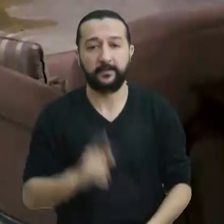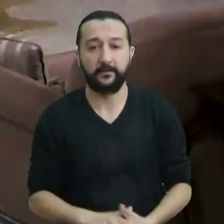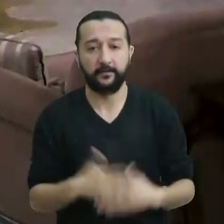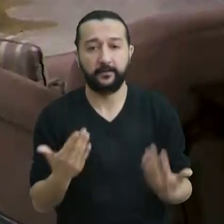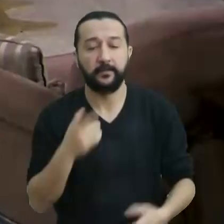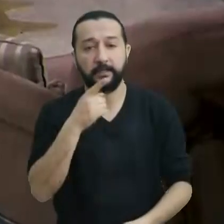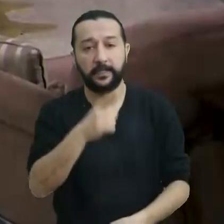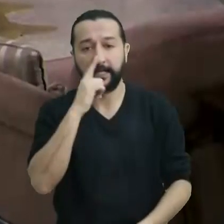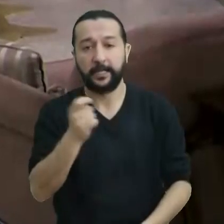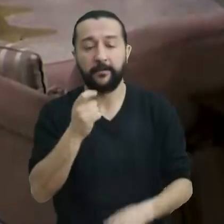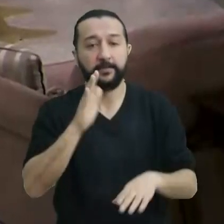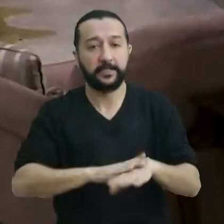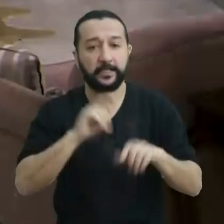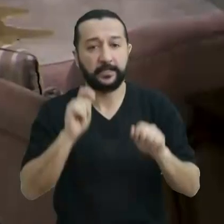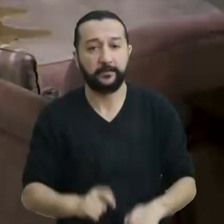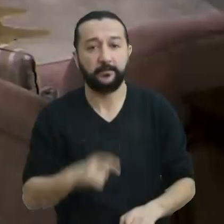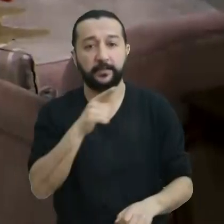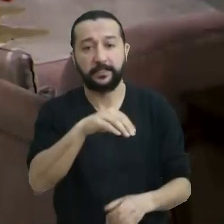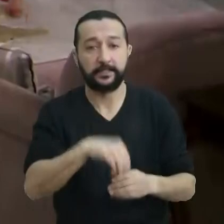Ay ben hayatımda böyle bir şey